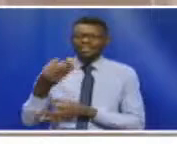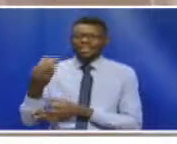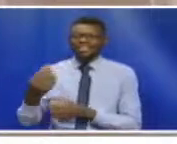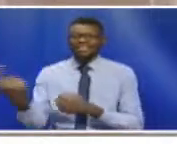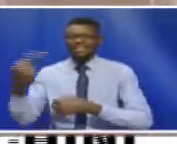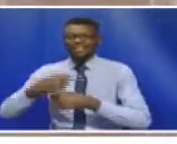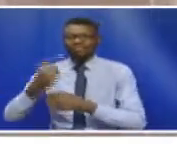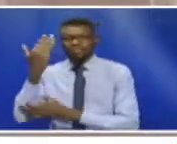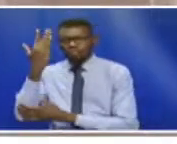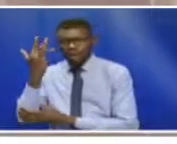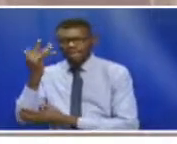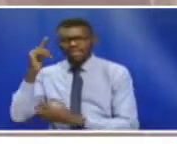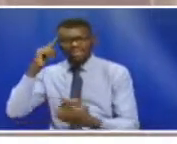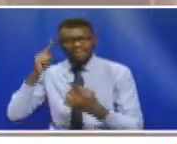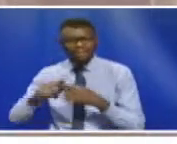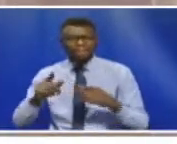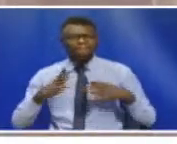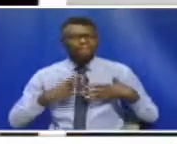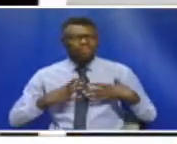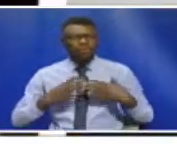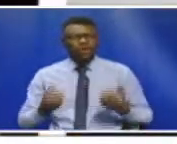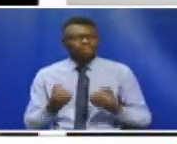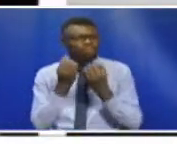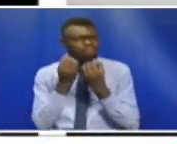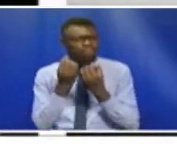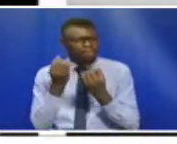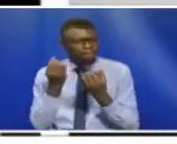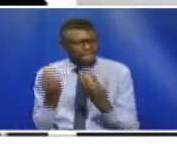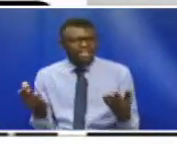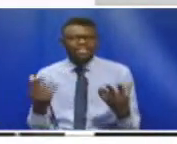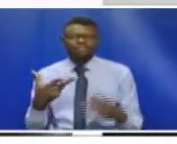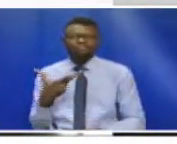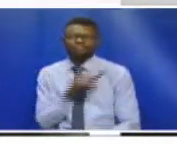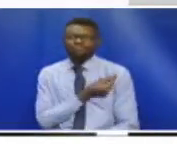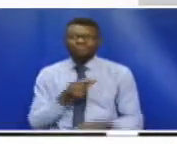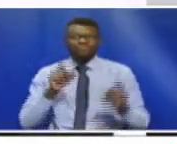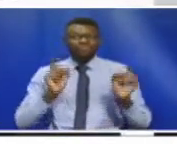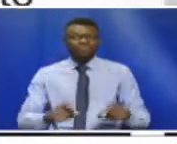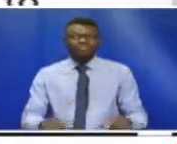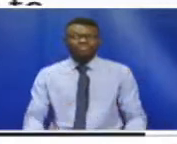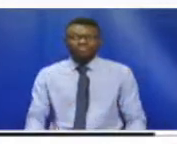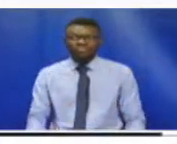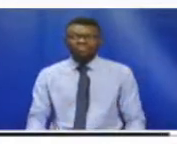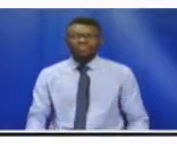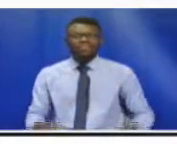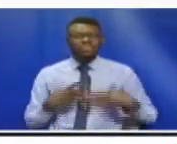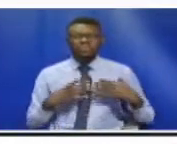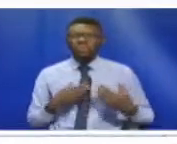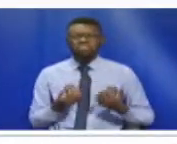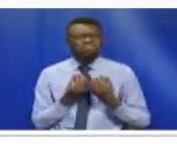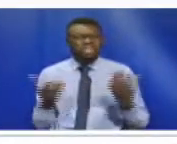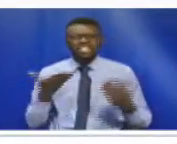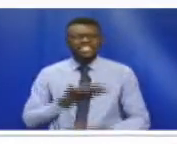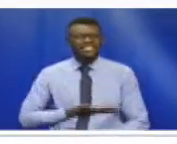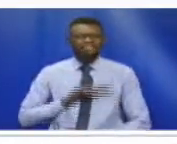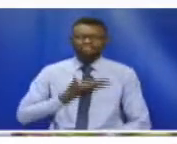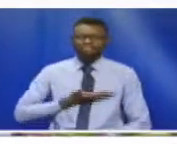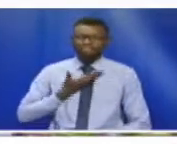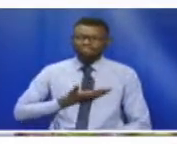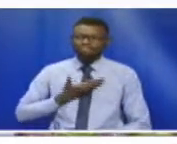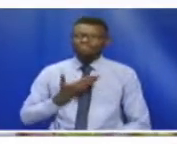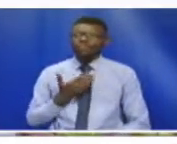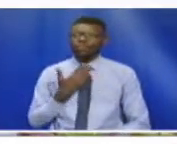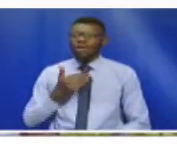vaccinate as many people as possible. Hatua hii imekashifiwa na baadhi ya Wakenya, na wataalamu wameitaka